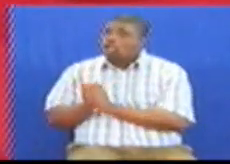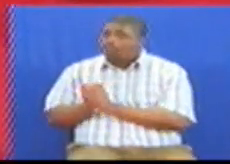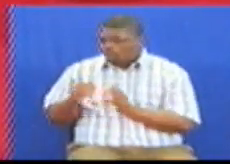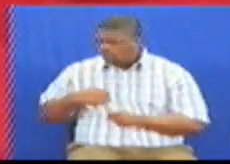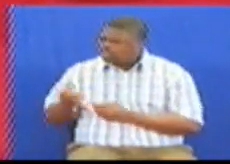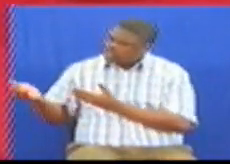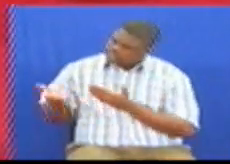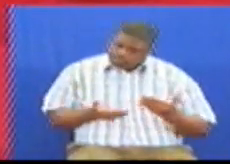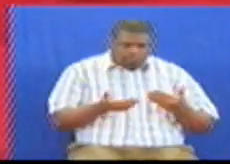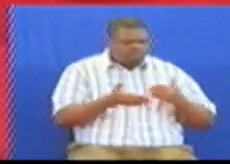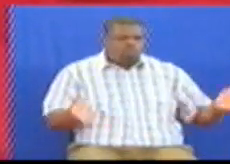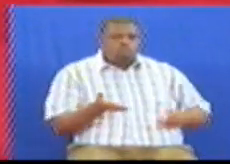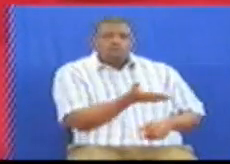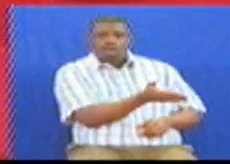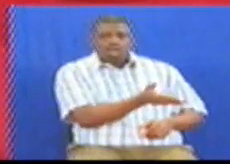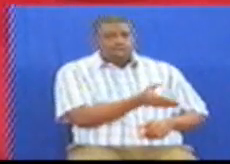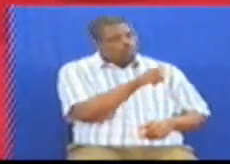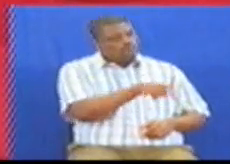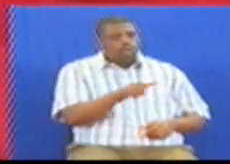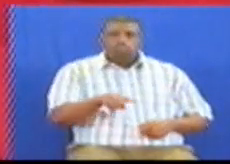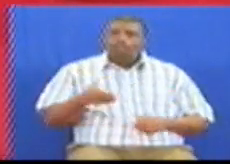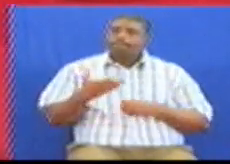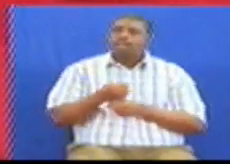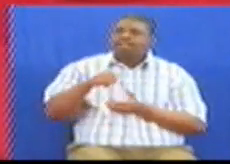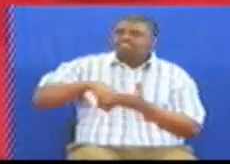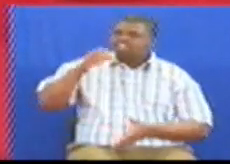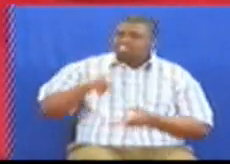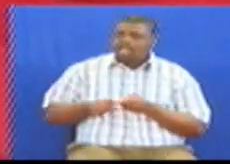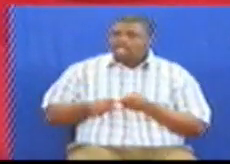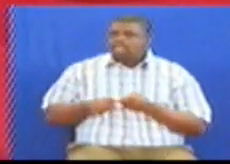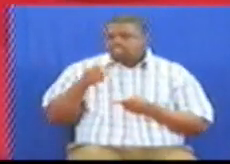ili wananchi wetu wanufaike matunda ya serikali ya Chama cha Mapinduzi.